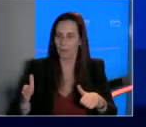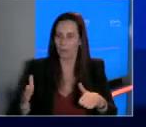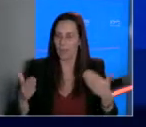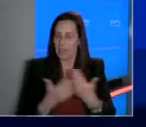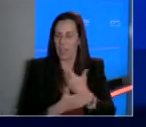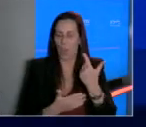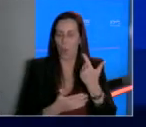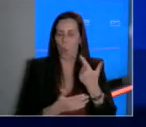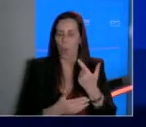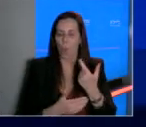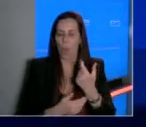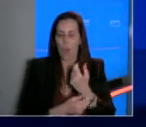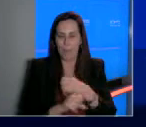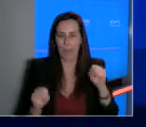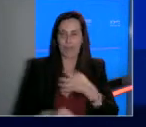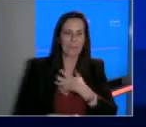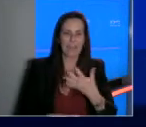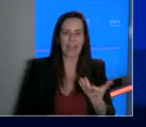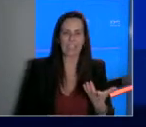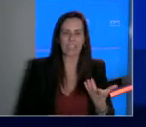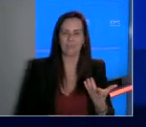ניאו-ליברלית, קפיטליסטית,